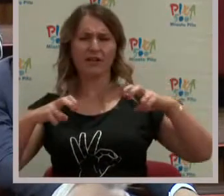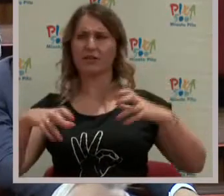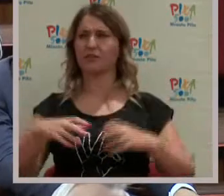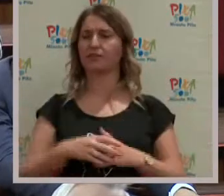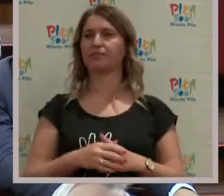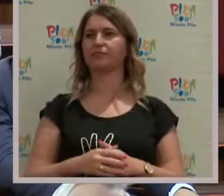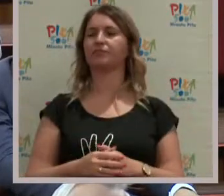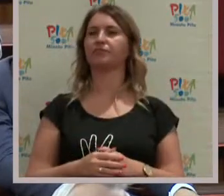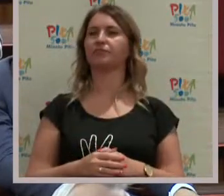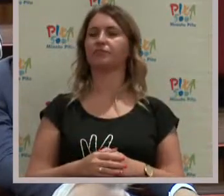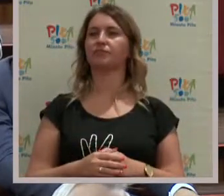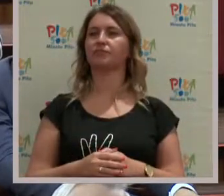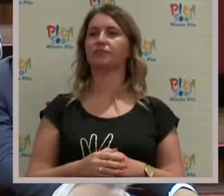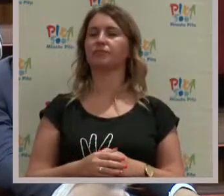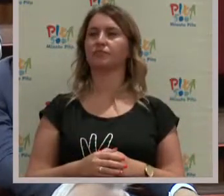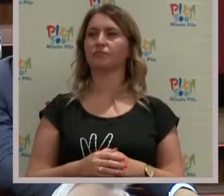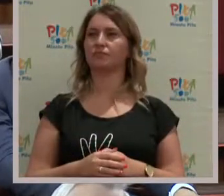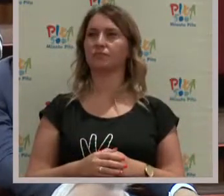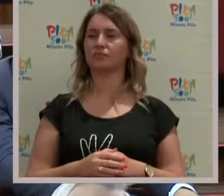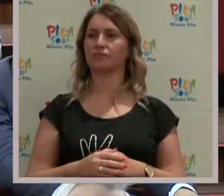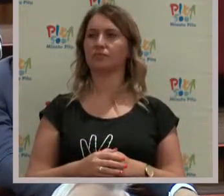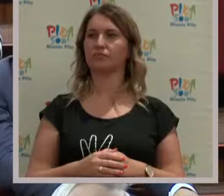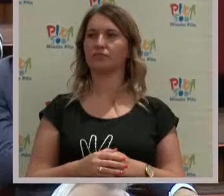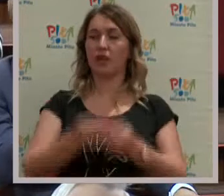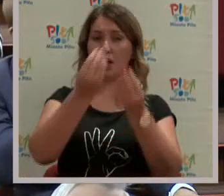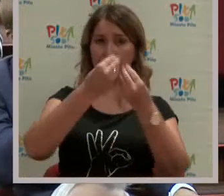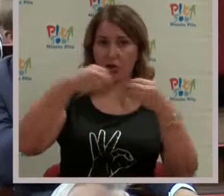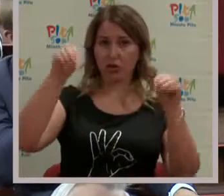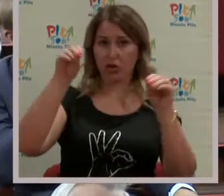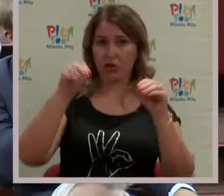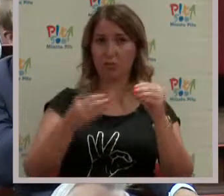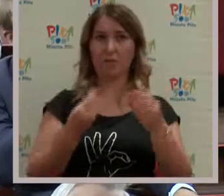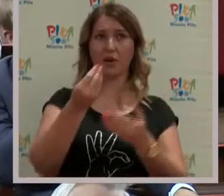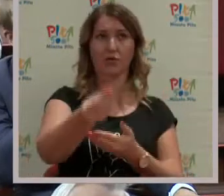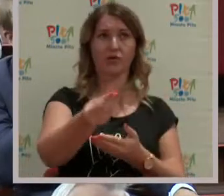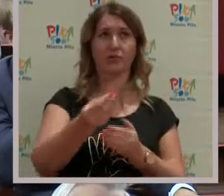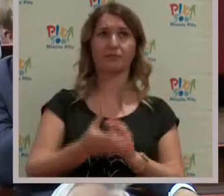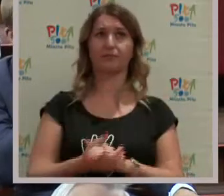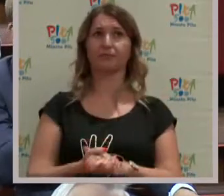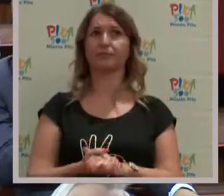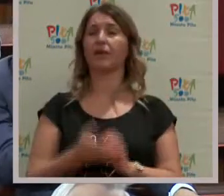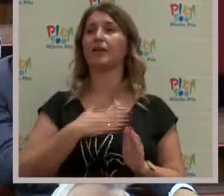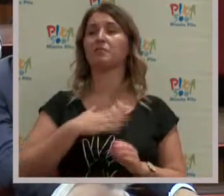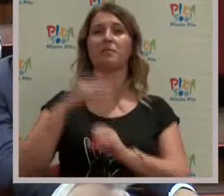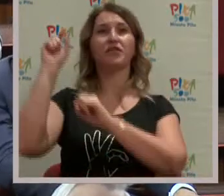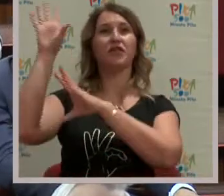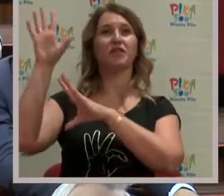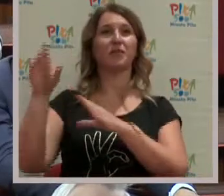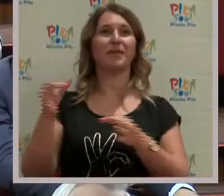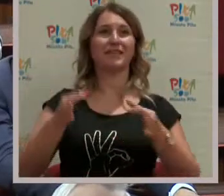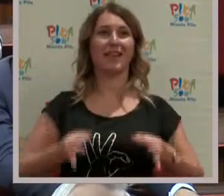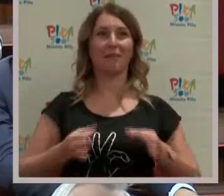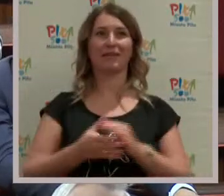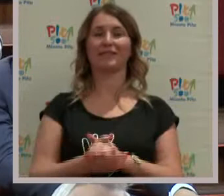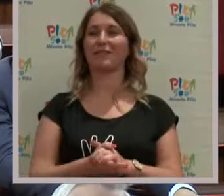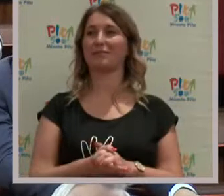wykonanie dochodów i wydatków z większych kwot korygujemy i też informacja dla Państwa korygujemy dochody